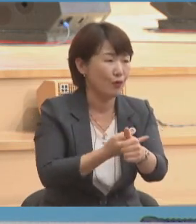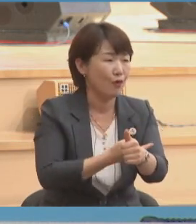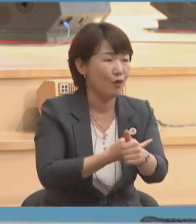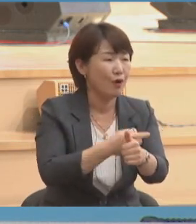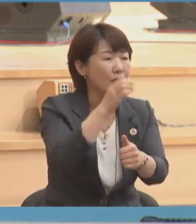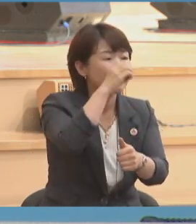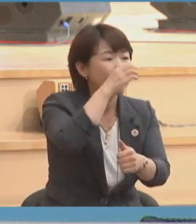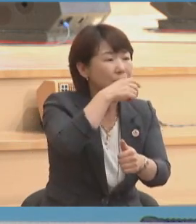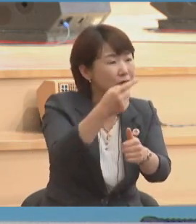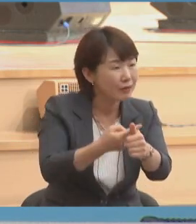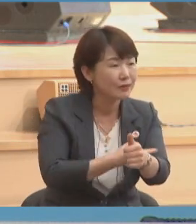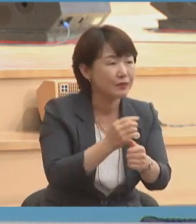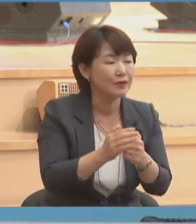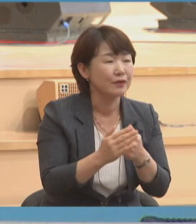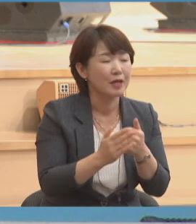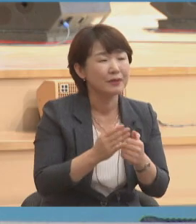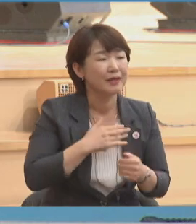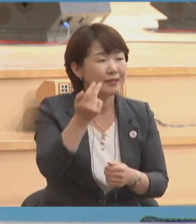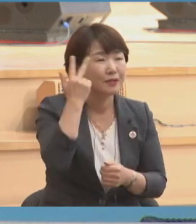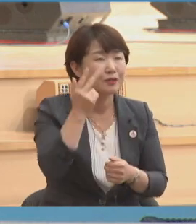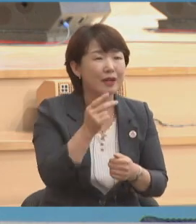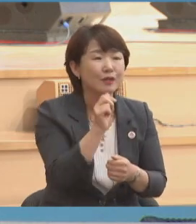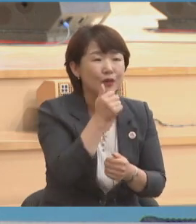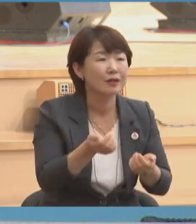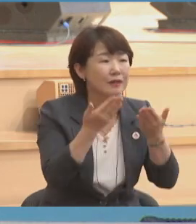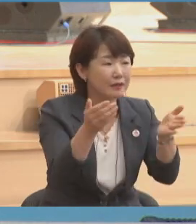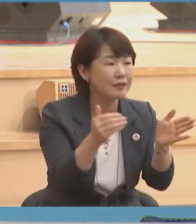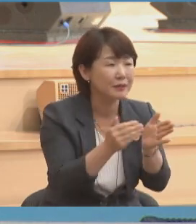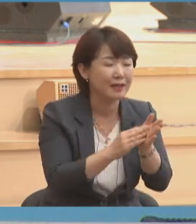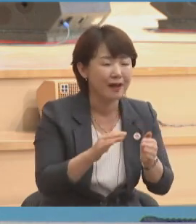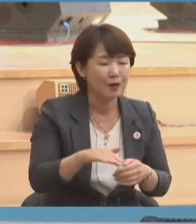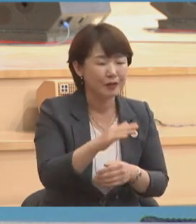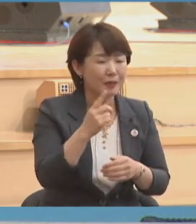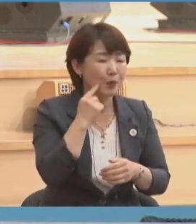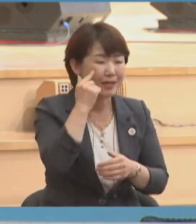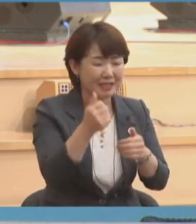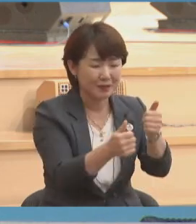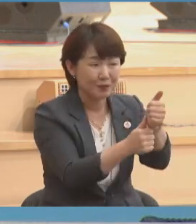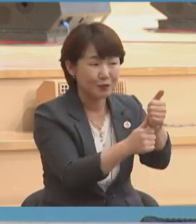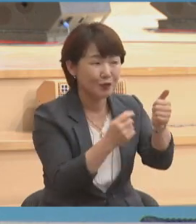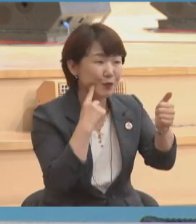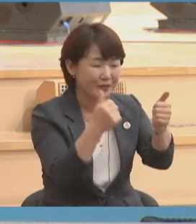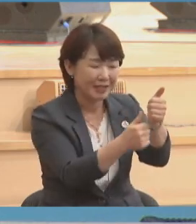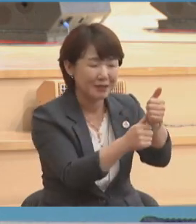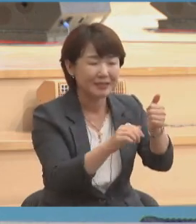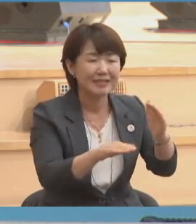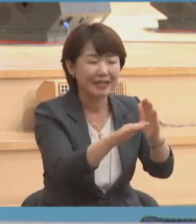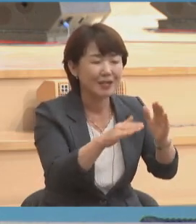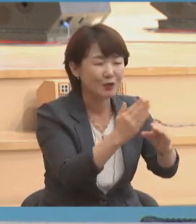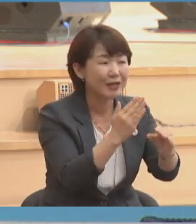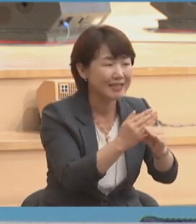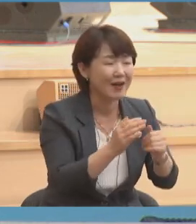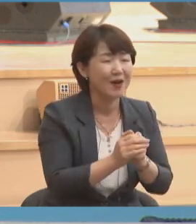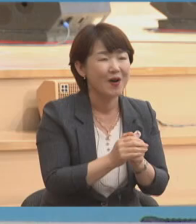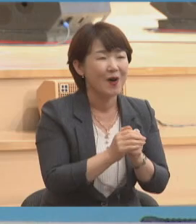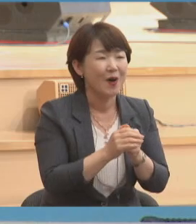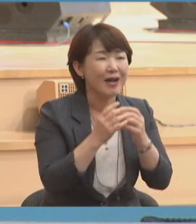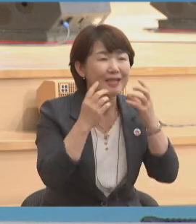그럼 제가 지난 주일날 소개했잖아요. 우리 교육자 자녀 가운데 제가 별명을 부르는 그